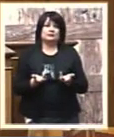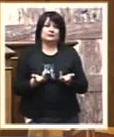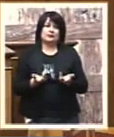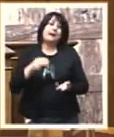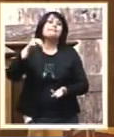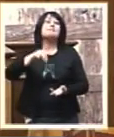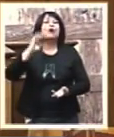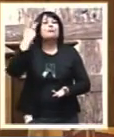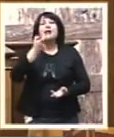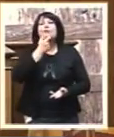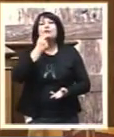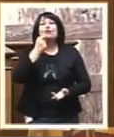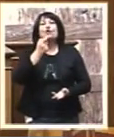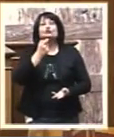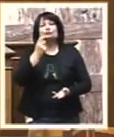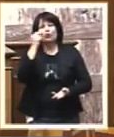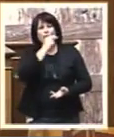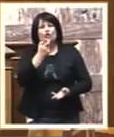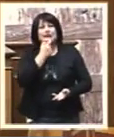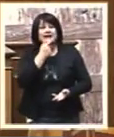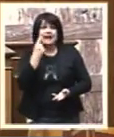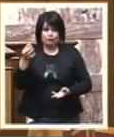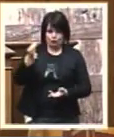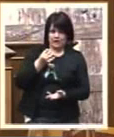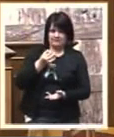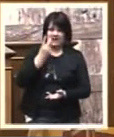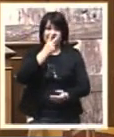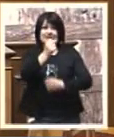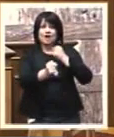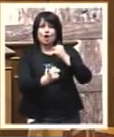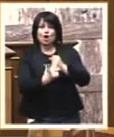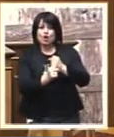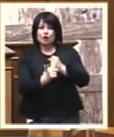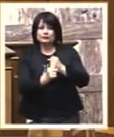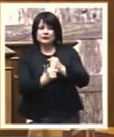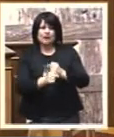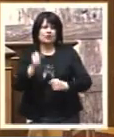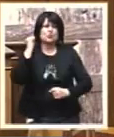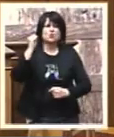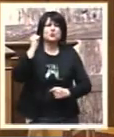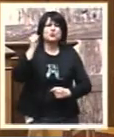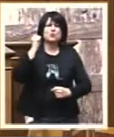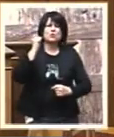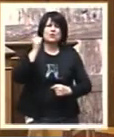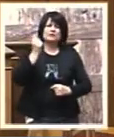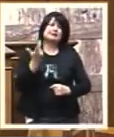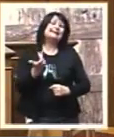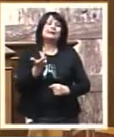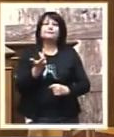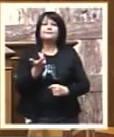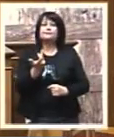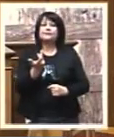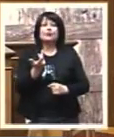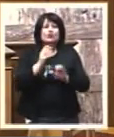ο πρώην Πρωθυπουργός της Αγγλίας, ότι σε 2 χρόνια η Αγγλία, η μεγαλύτερη της εξαγωγική βιομηχανία, δεν θα είναι